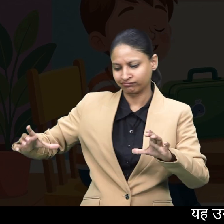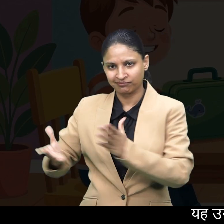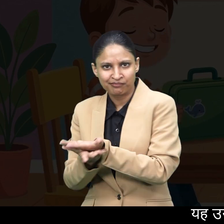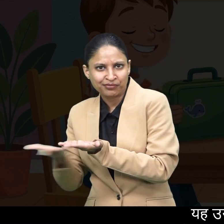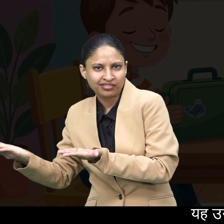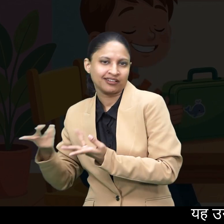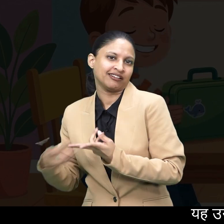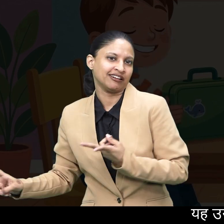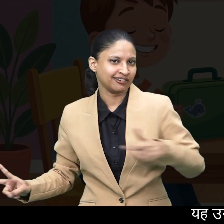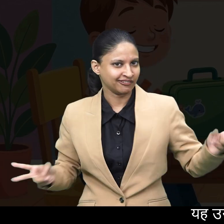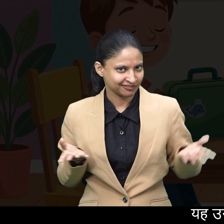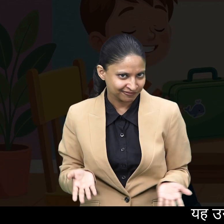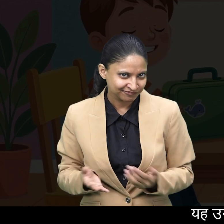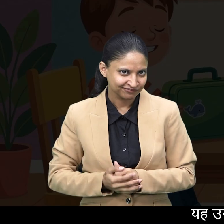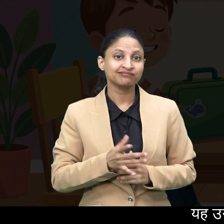है।